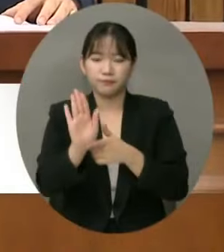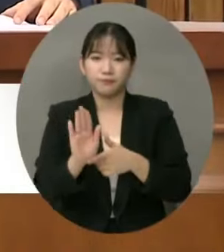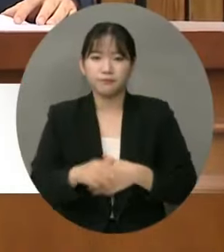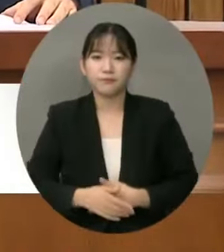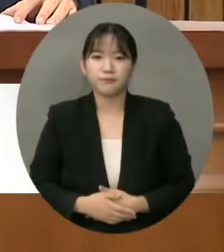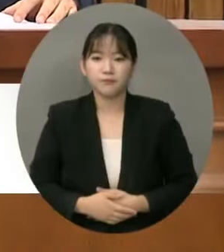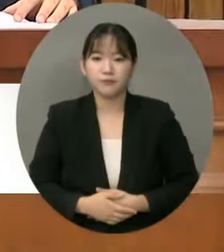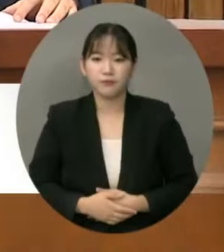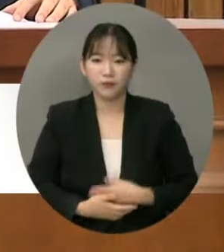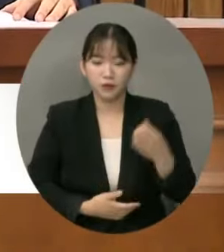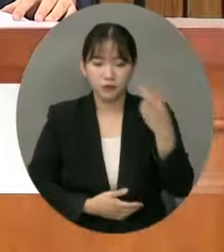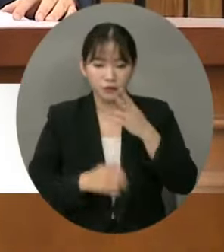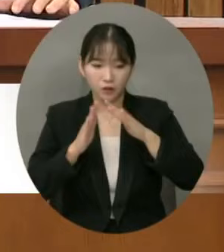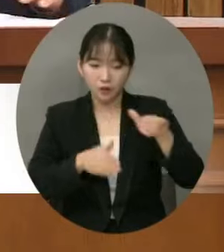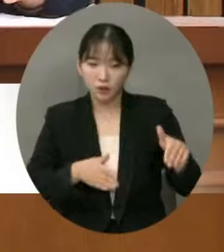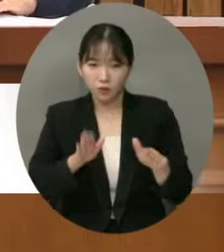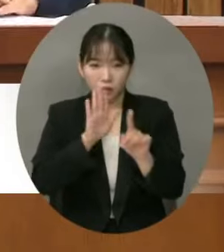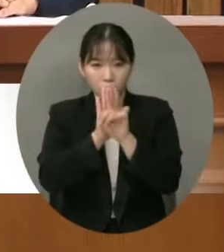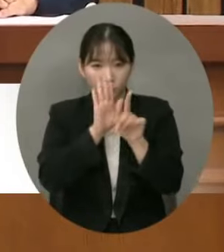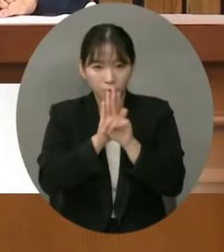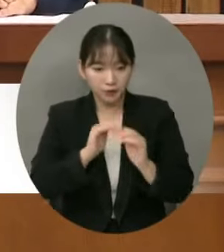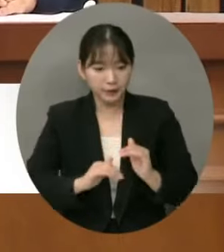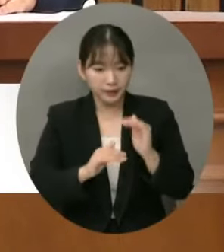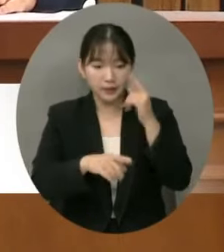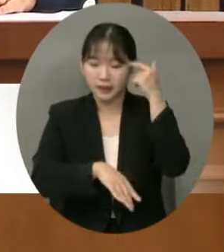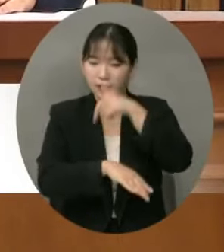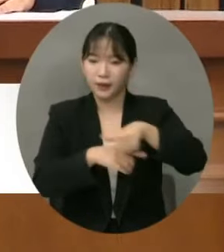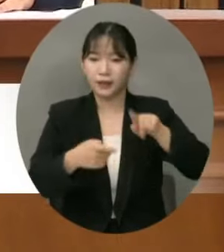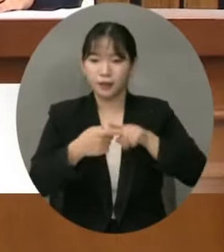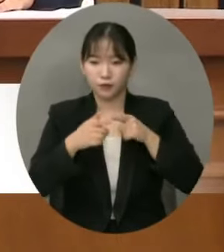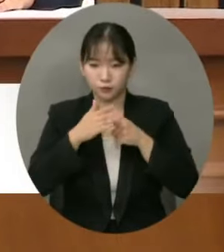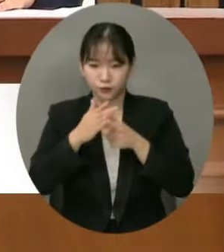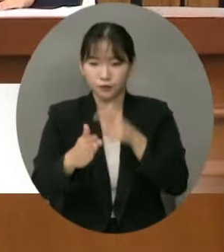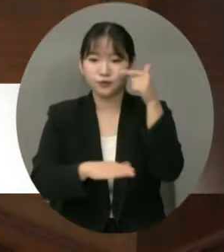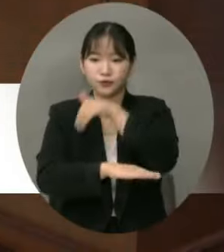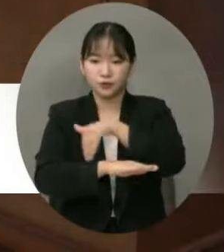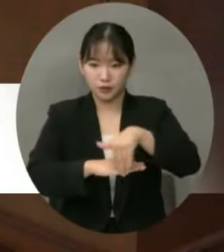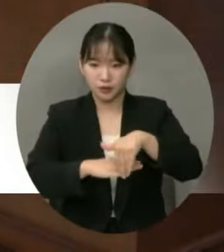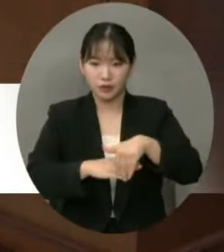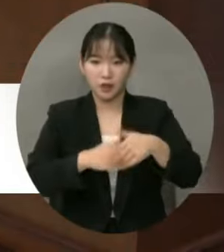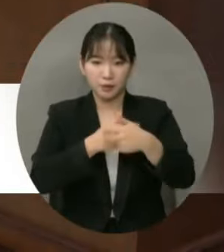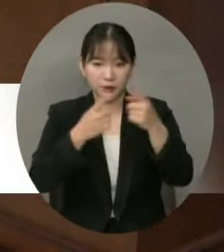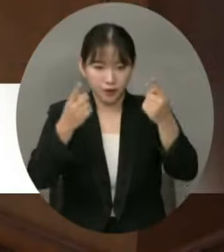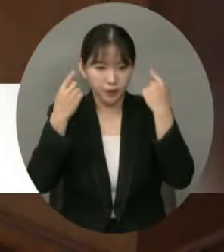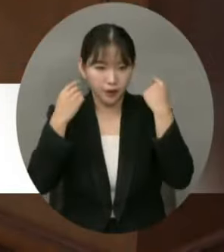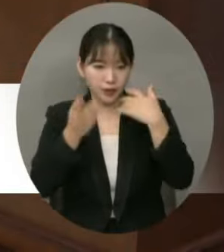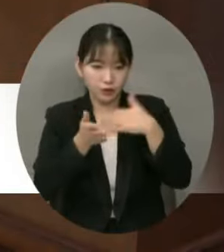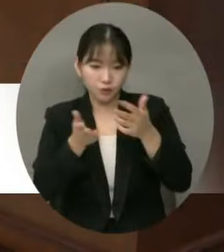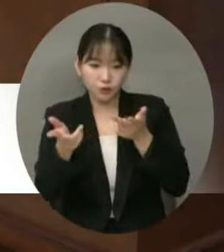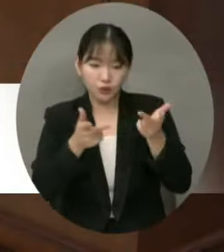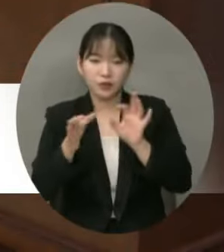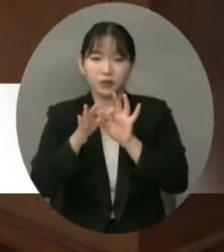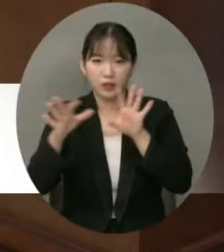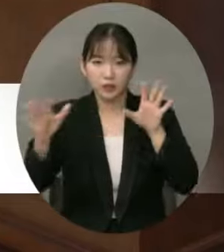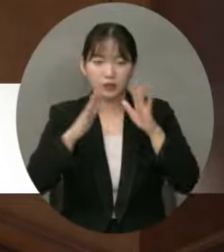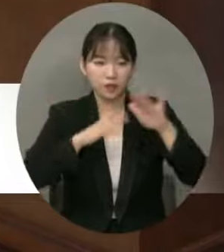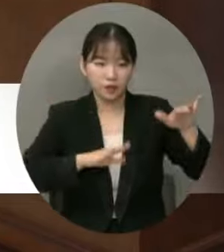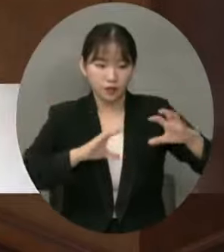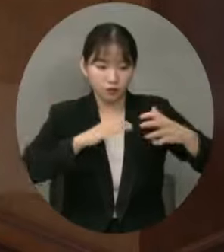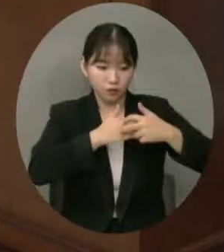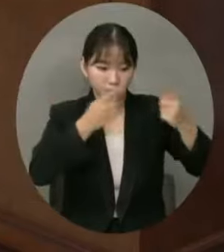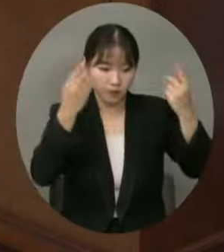밝습니다 남는 는 예정대로 진행할 계획이고 의대 정원 조과는 무관하게 전남